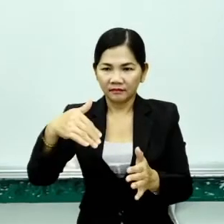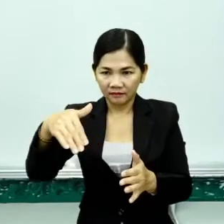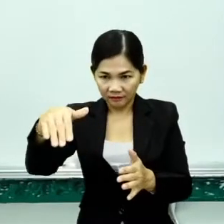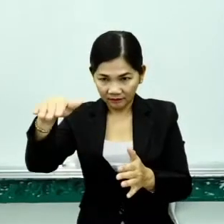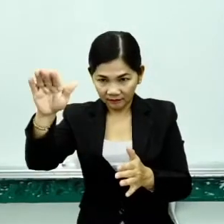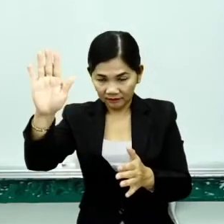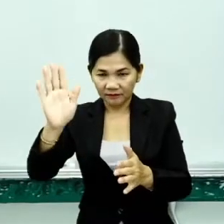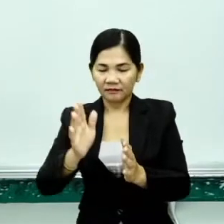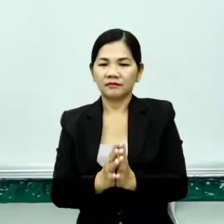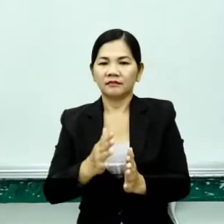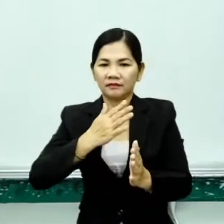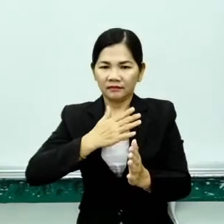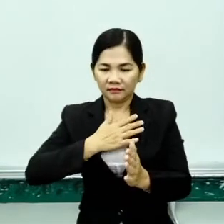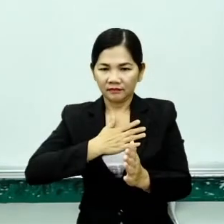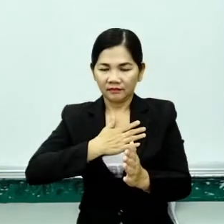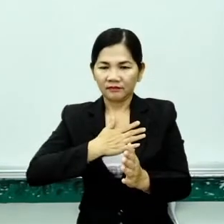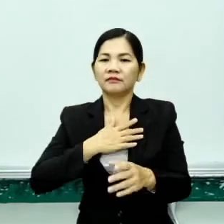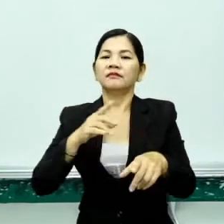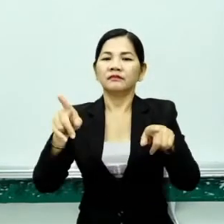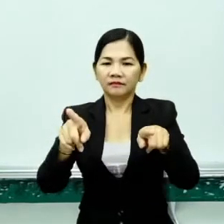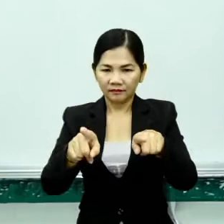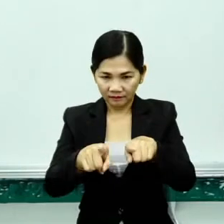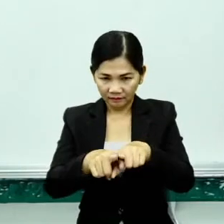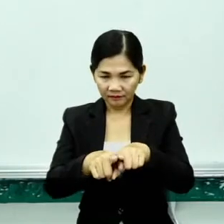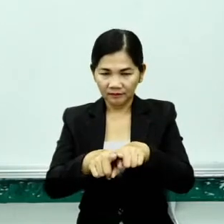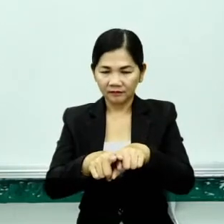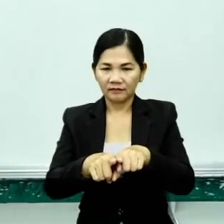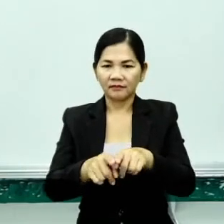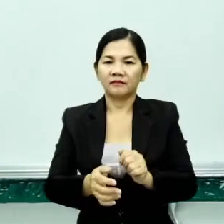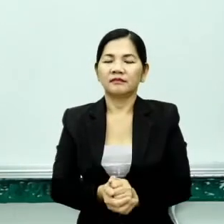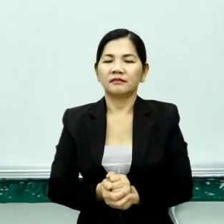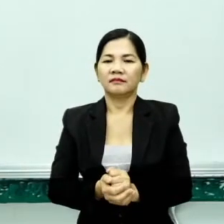la chi mùi nhóm tê